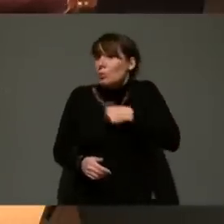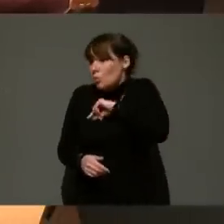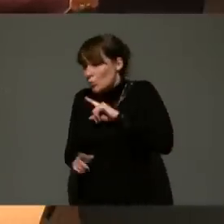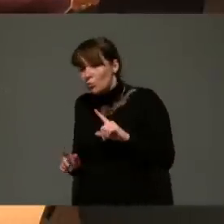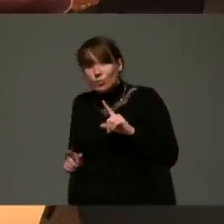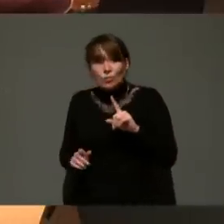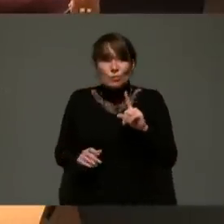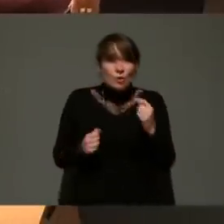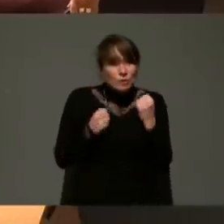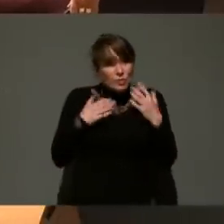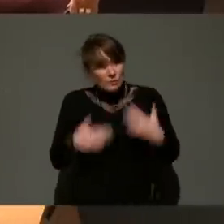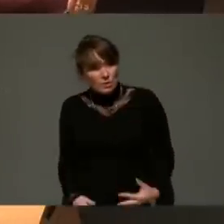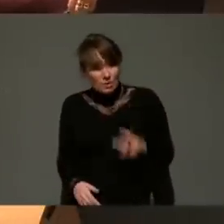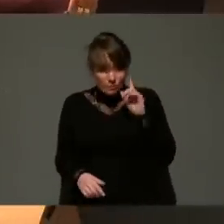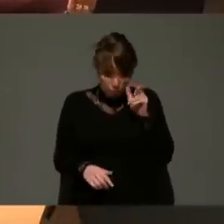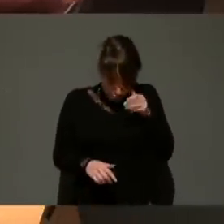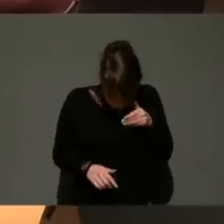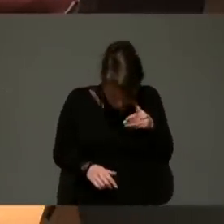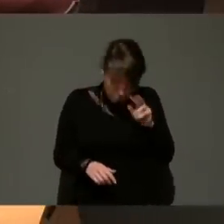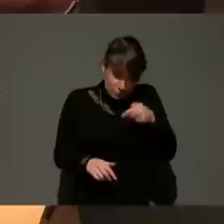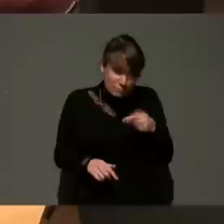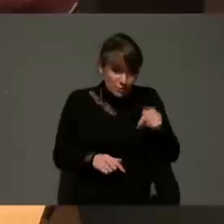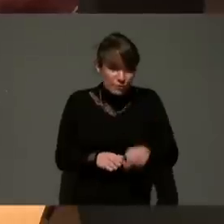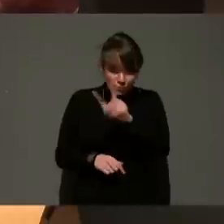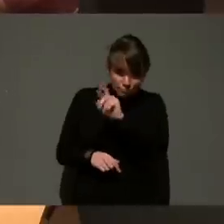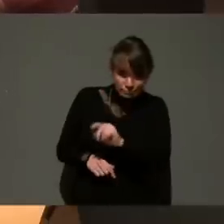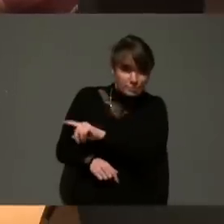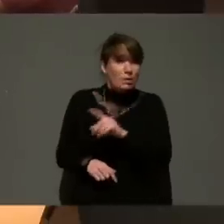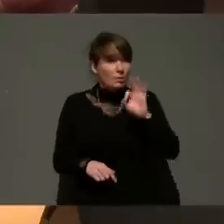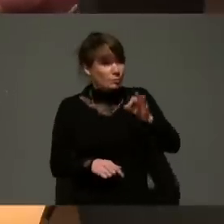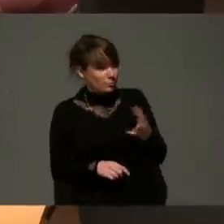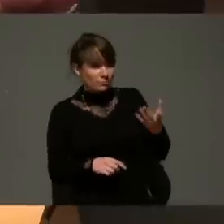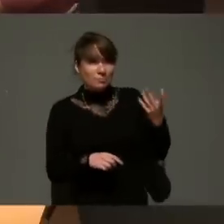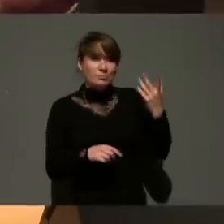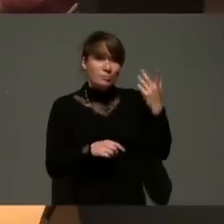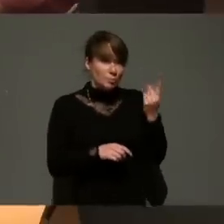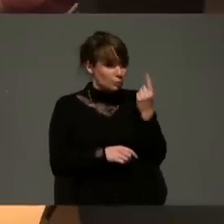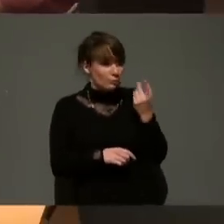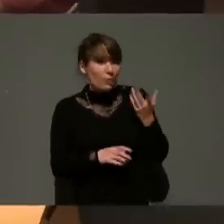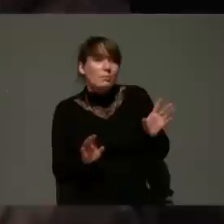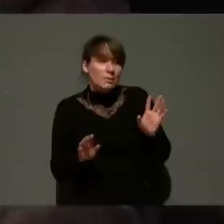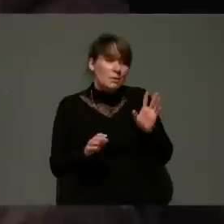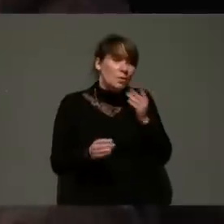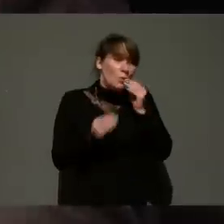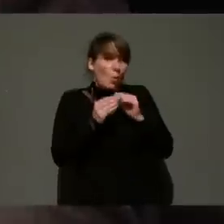qu'on l'écoute aussi, notre corps. Je pense que c'est jamais mauvais d'écouter son corps. Il ne faut pas non plus l'écouter trop